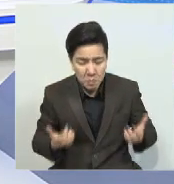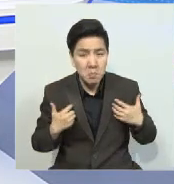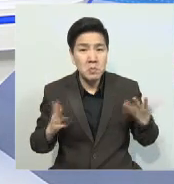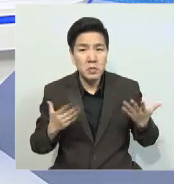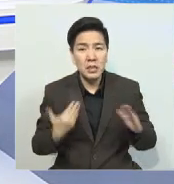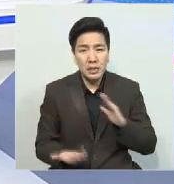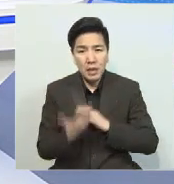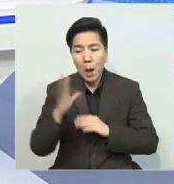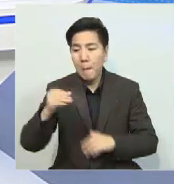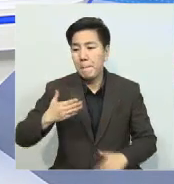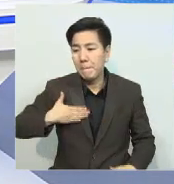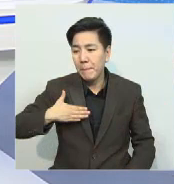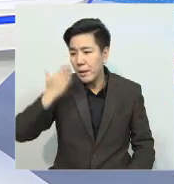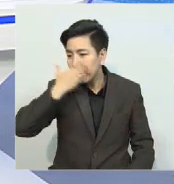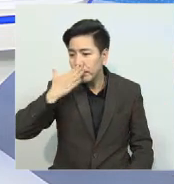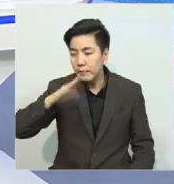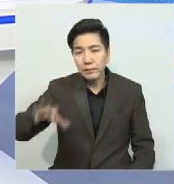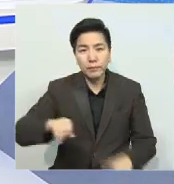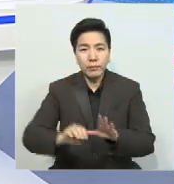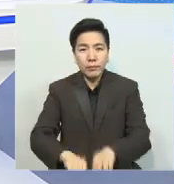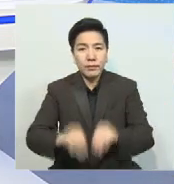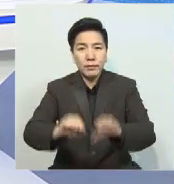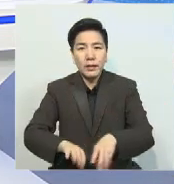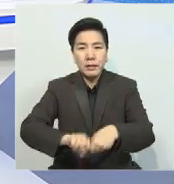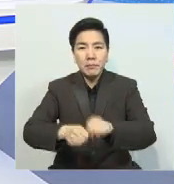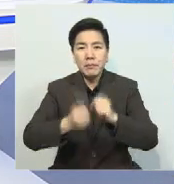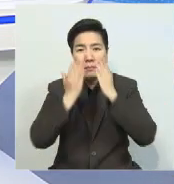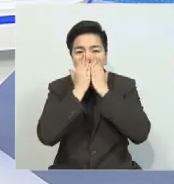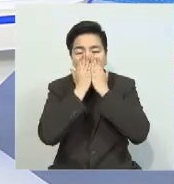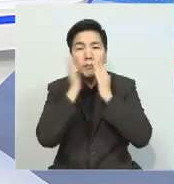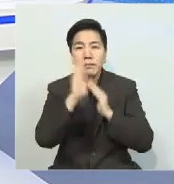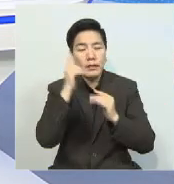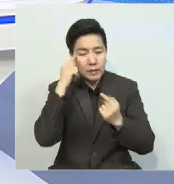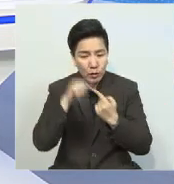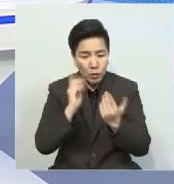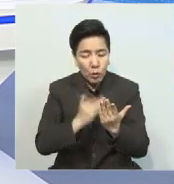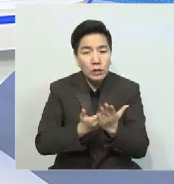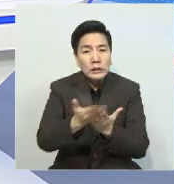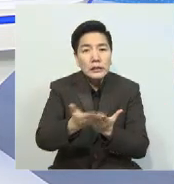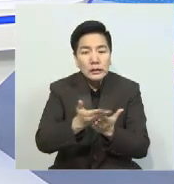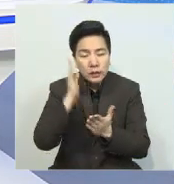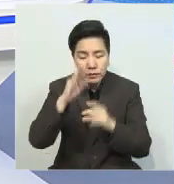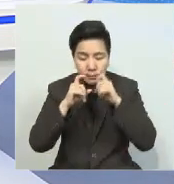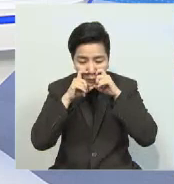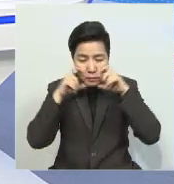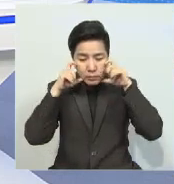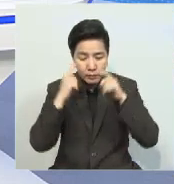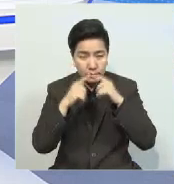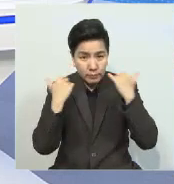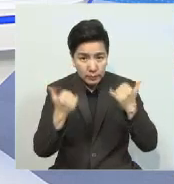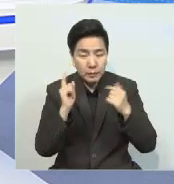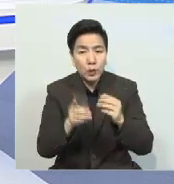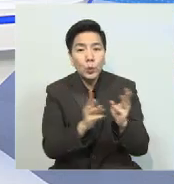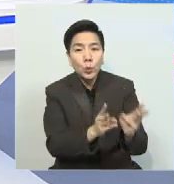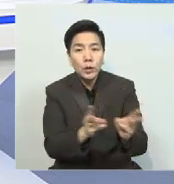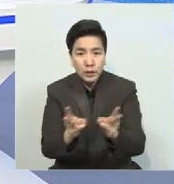งๆในตอนเช้าใช้ผ้าเช็ดหน้านะคะไม่ต้องฉุบน้ำก็ได้ปิดไปก่อนแล้วก็ค่อยไปหาซื้อกันนะคะมาใช้อ่ะค่ะ นี่ก็เป็น